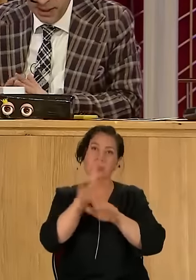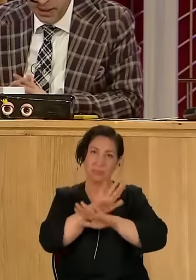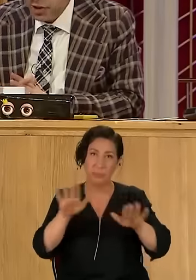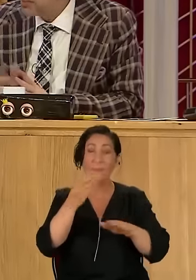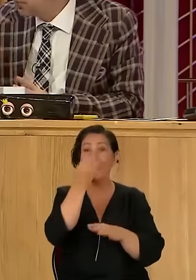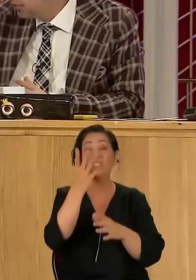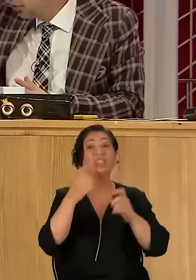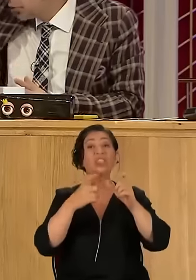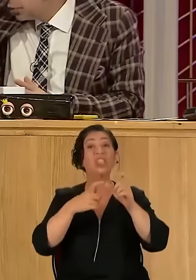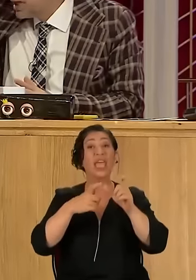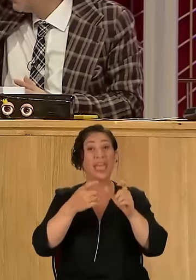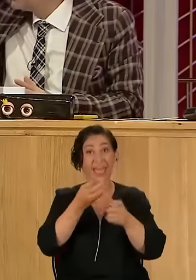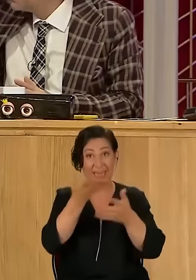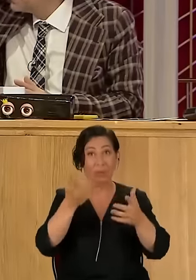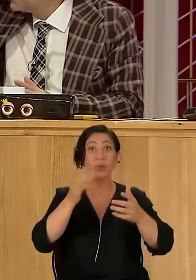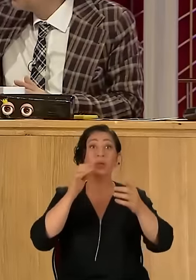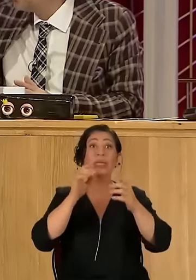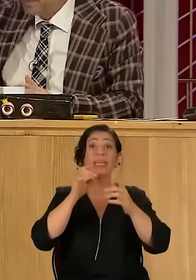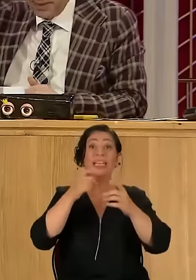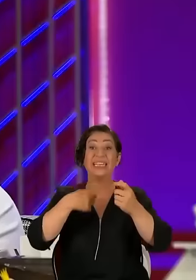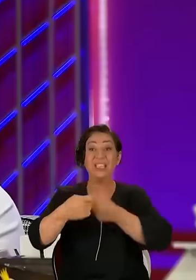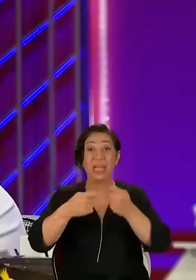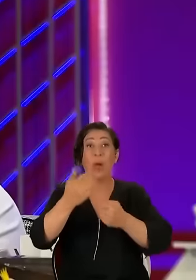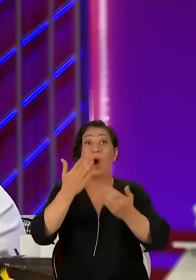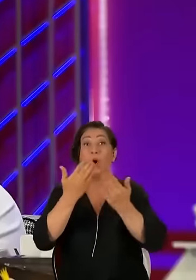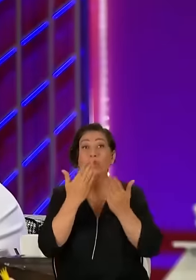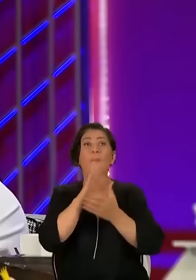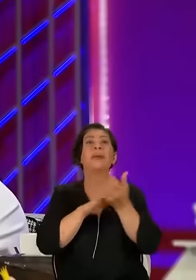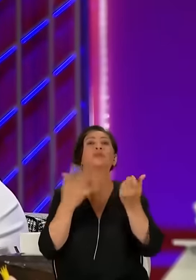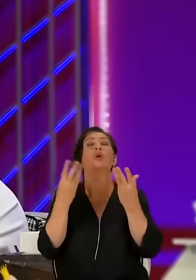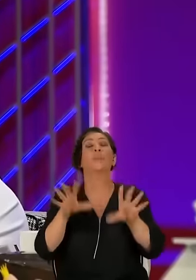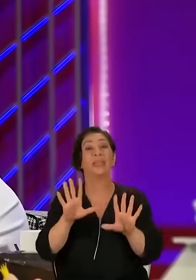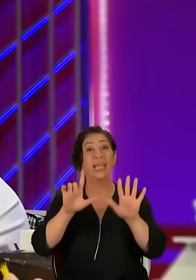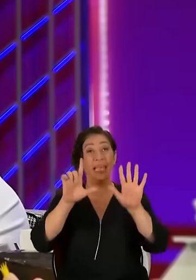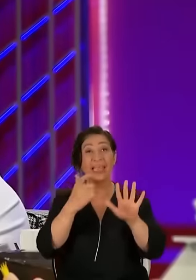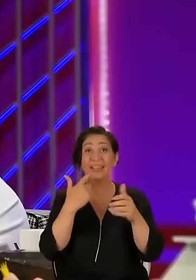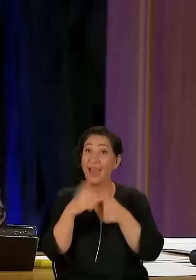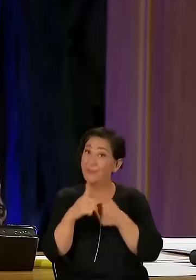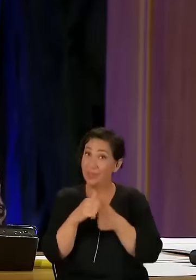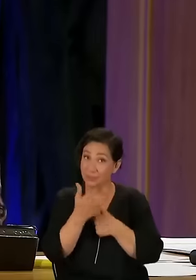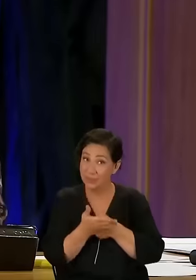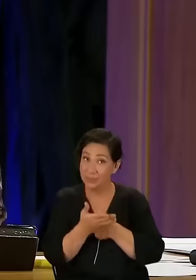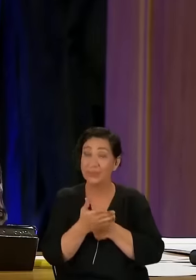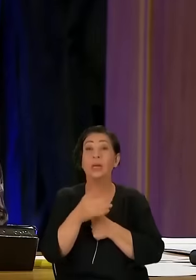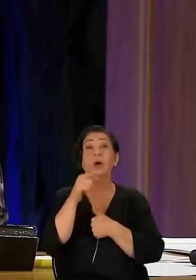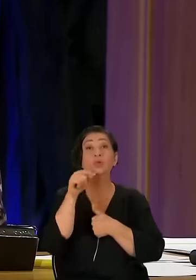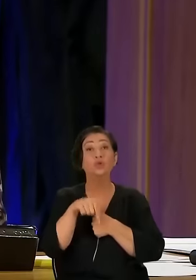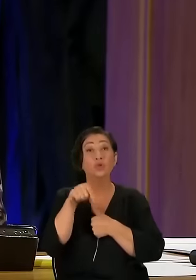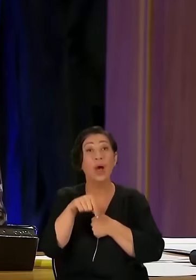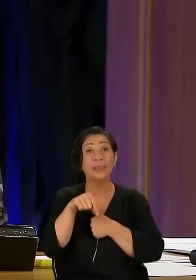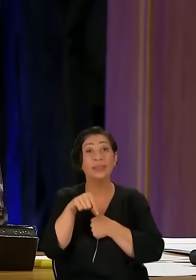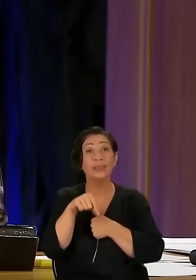Üniversitesi işletme bölümünde okudun ama bitirmedin. Bitirmedim. Bitirmedim. Peki. 7 yıl evli kalmışsın. Evet. Ve şu